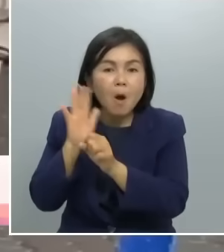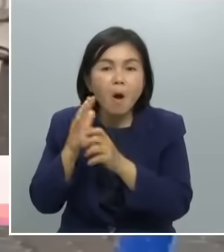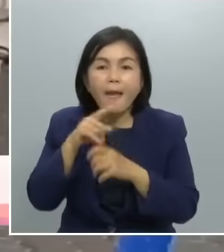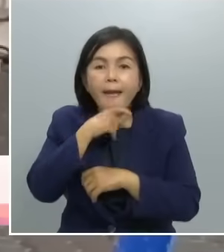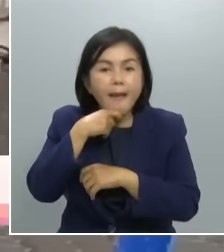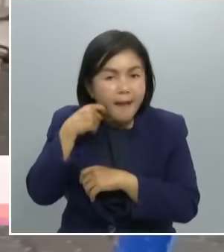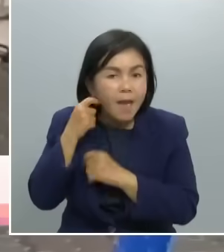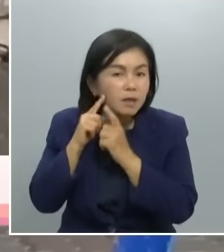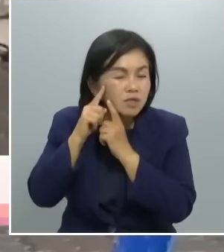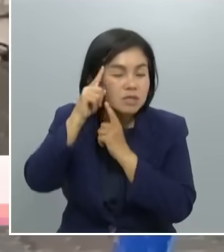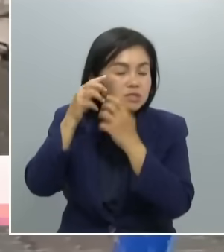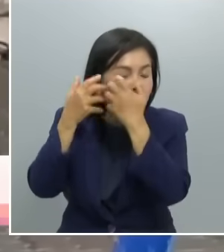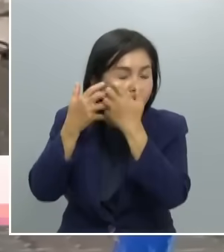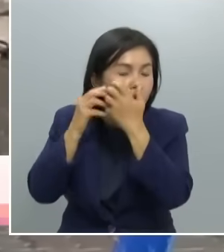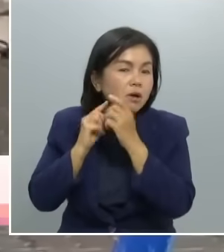ค่ะกล้ามเนื้อ